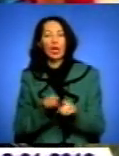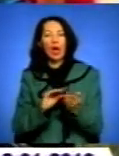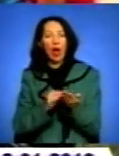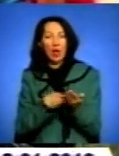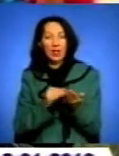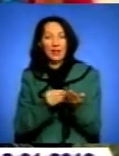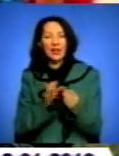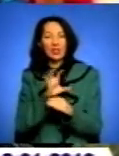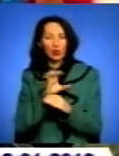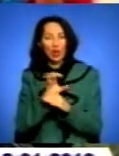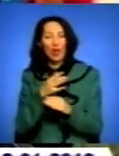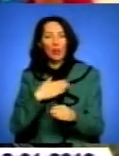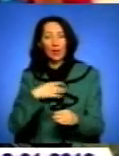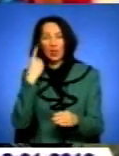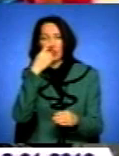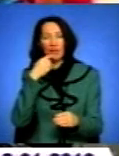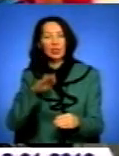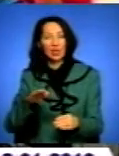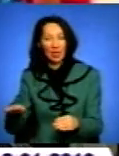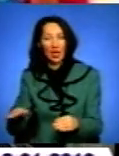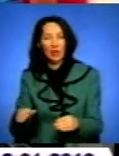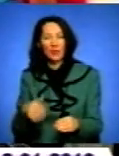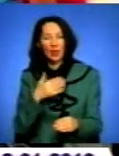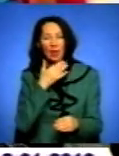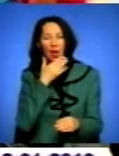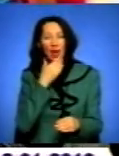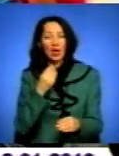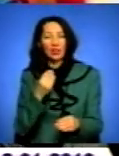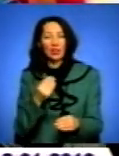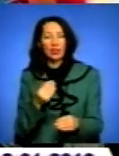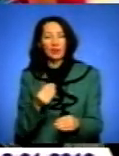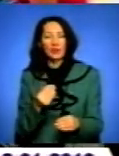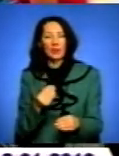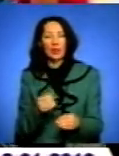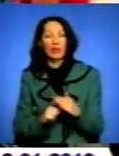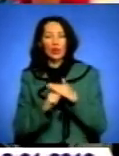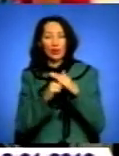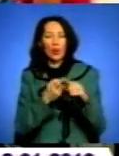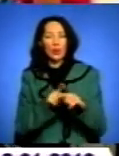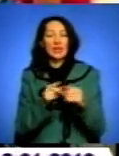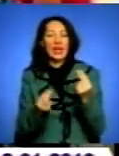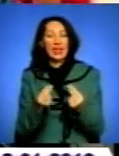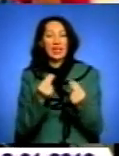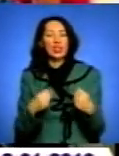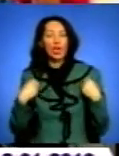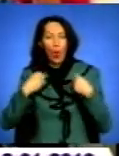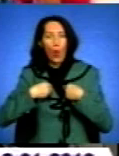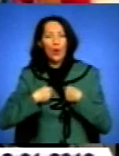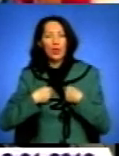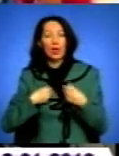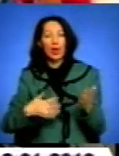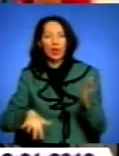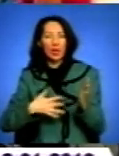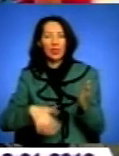з фотографіями наших дітей, гарно такий був прийом. В основному це іграшки, одяг, ну,